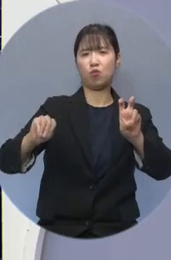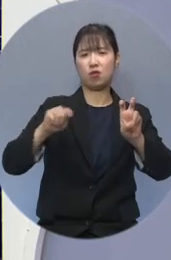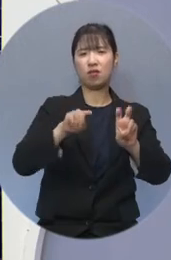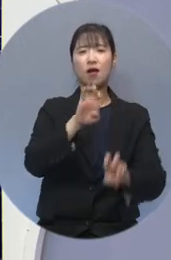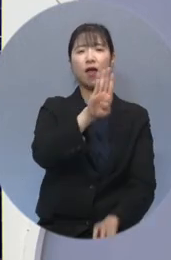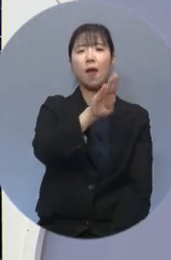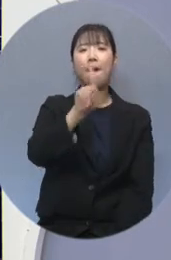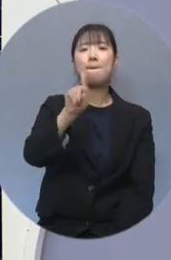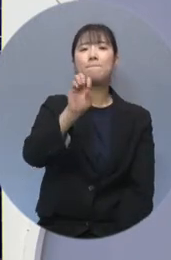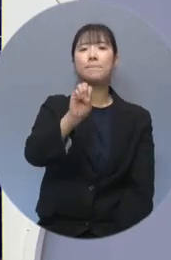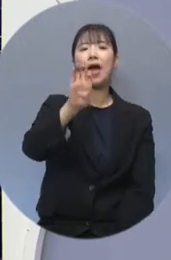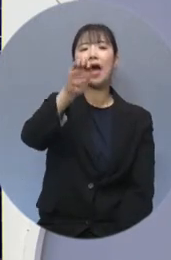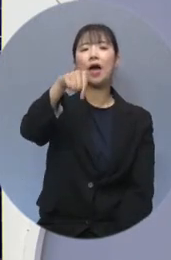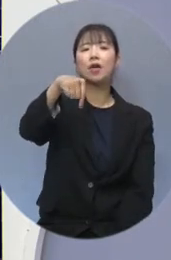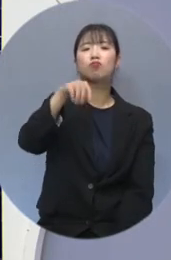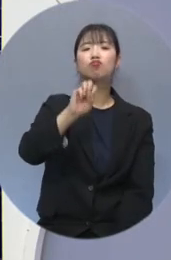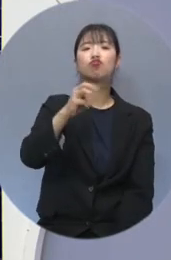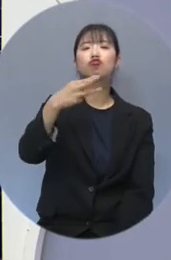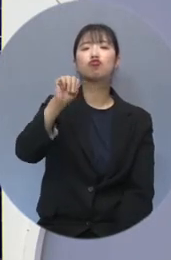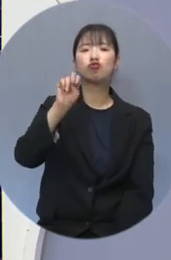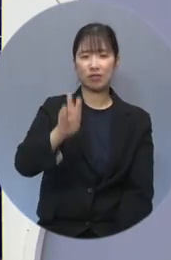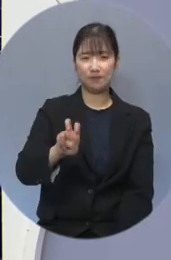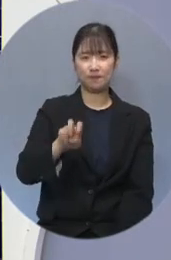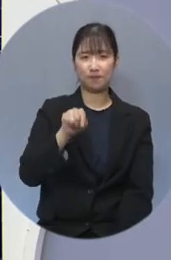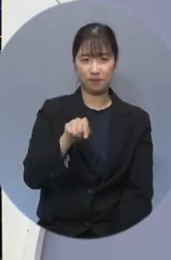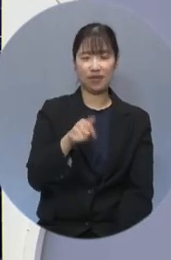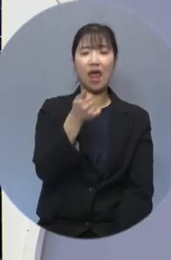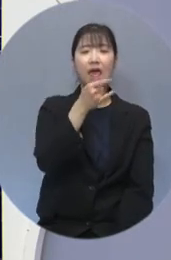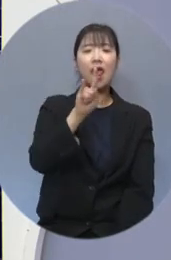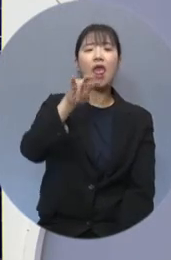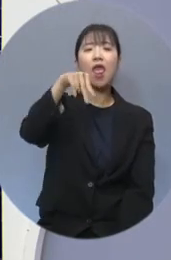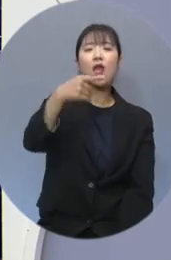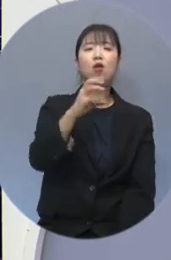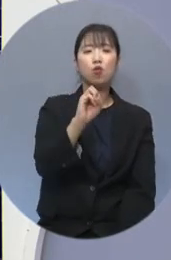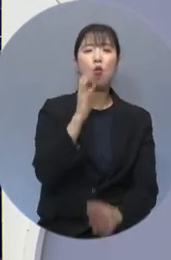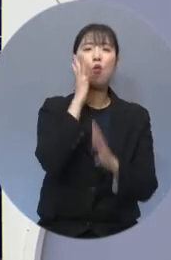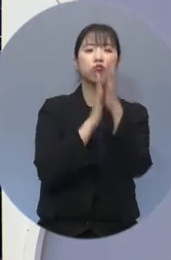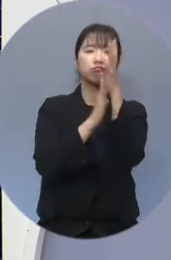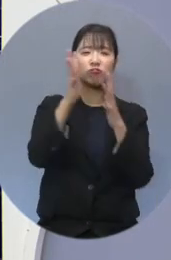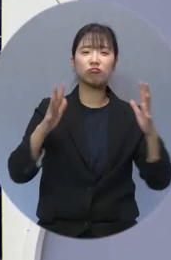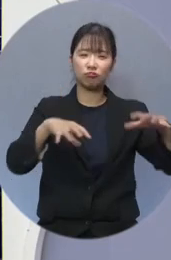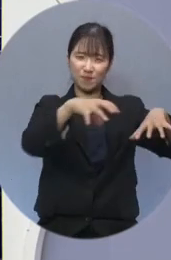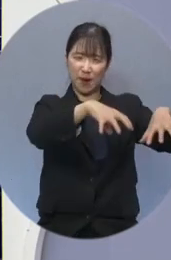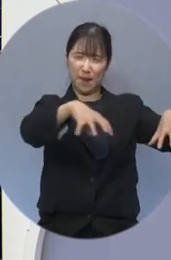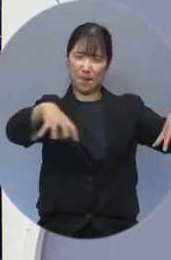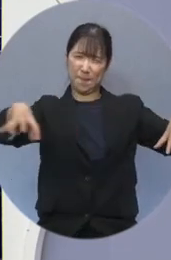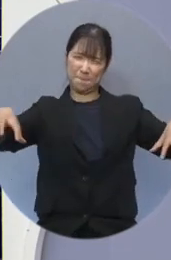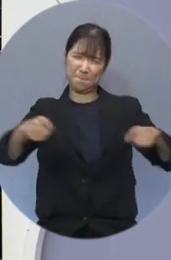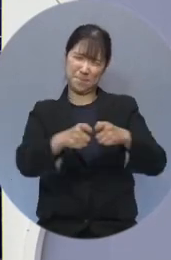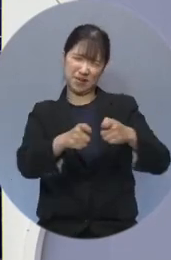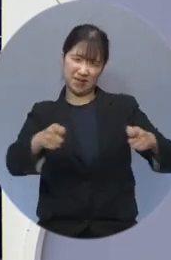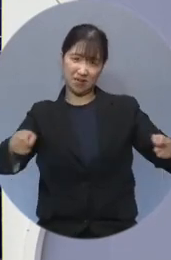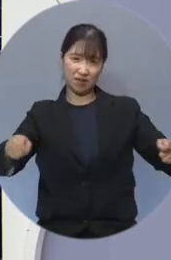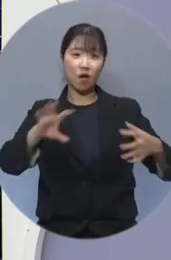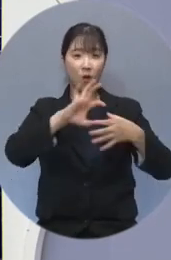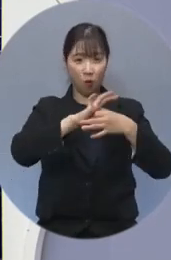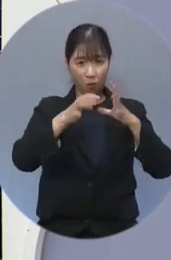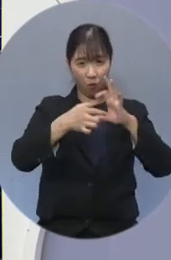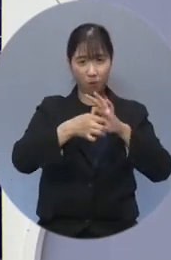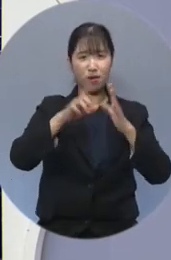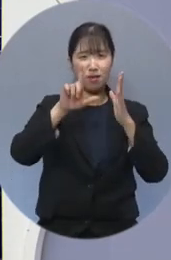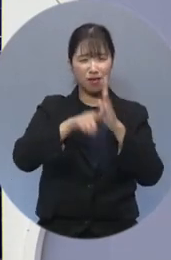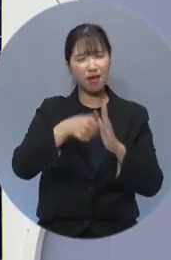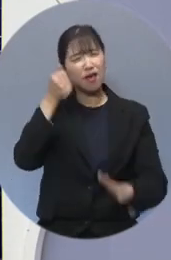방풍림이라 그러는데요. 네. 그 해송숲 군락지가 이어져 있습니다. 그렇죠. 네, 그게 이제 올림픽 하면서 우리가 숙박